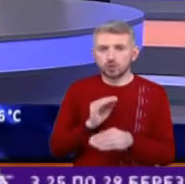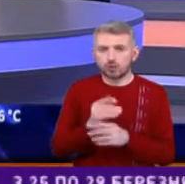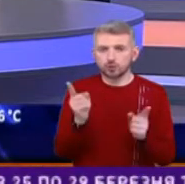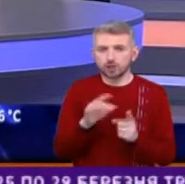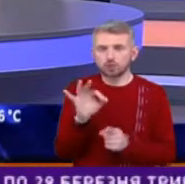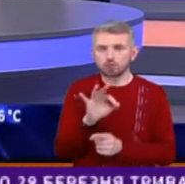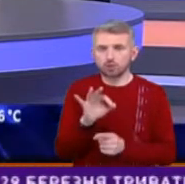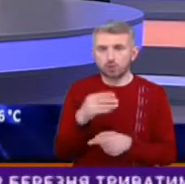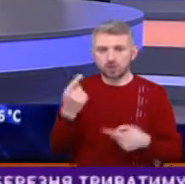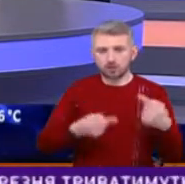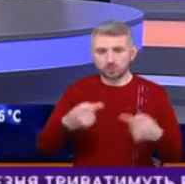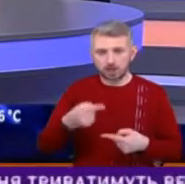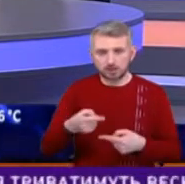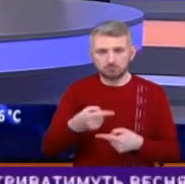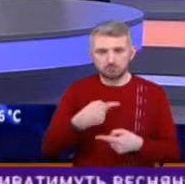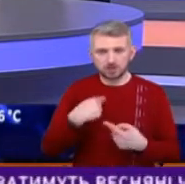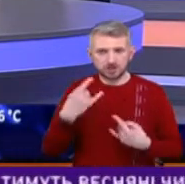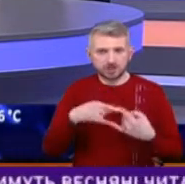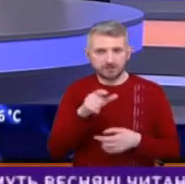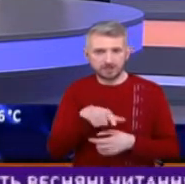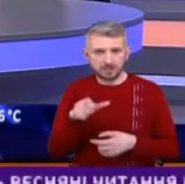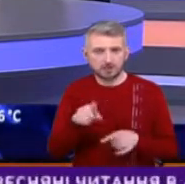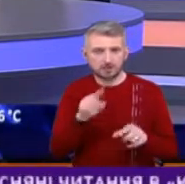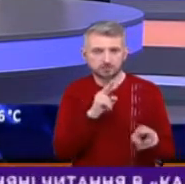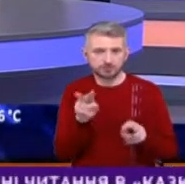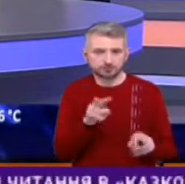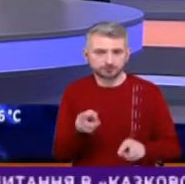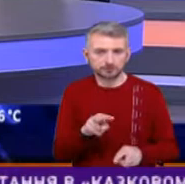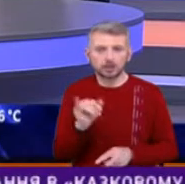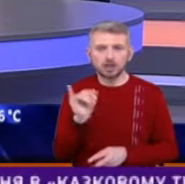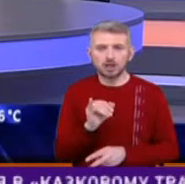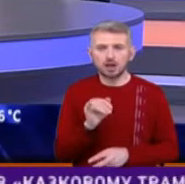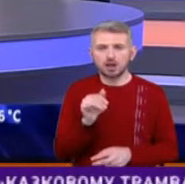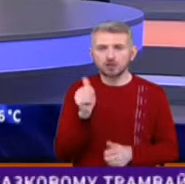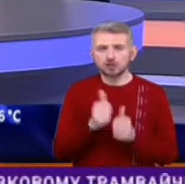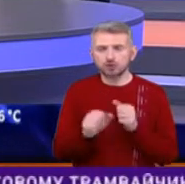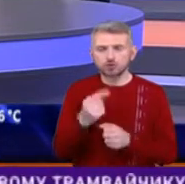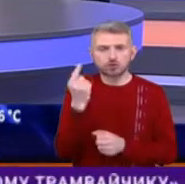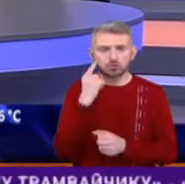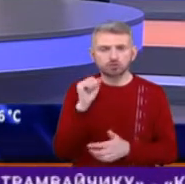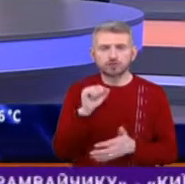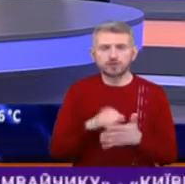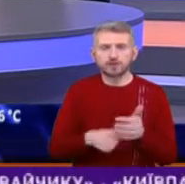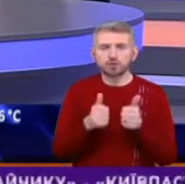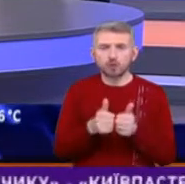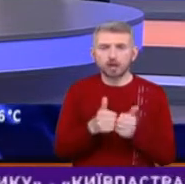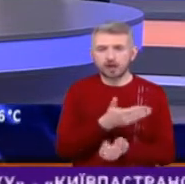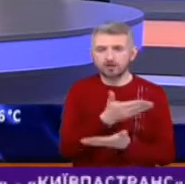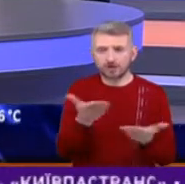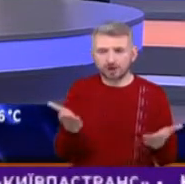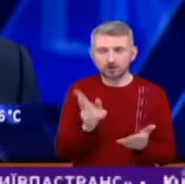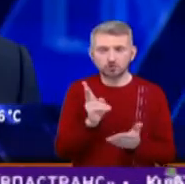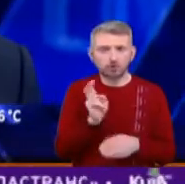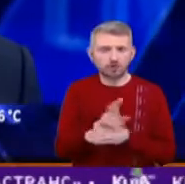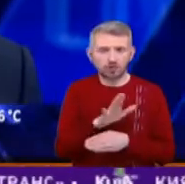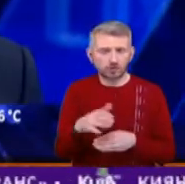про дебати. Ми ж телевізійники теж відслідковуємо всю цю історію. І часто можна почути від колег ваших, які не